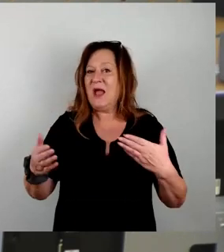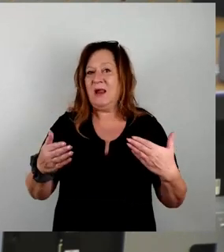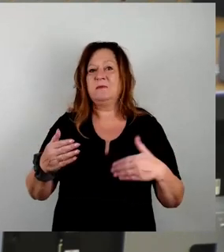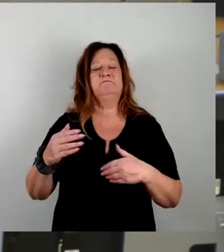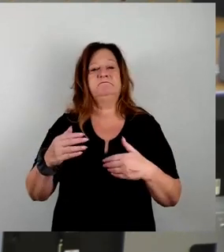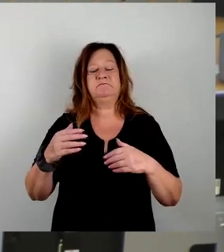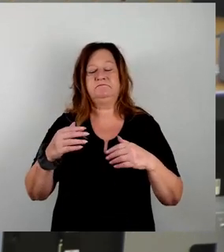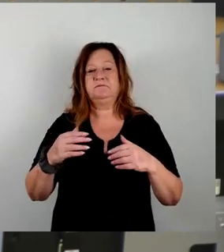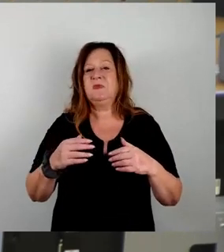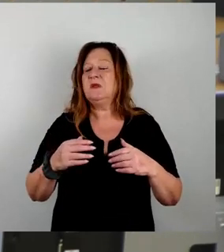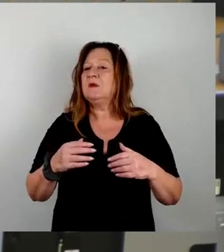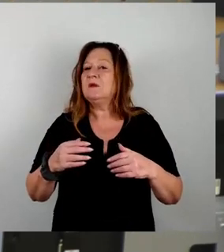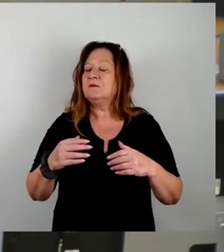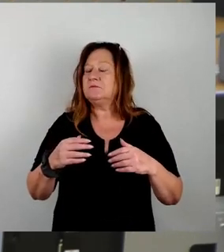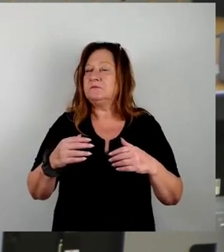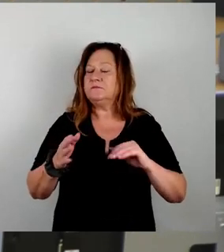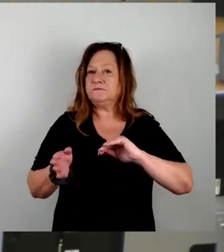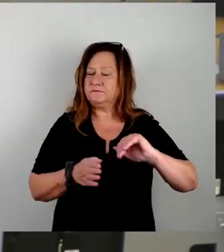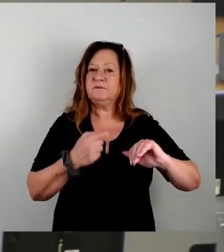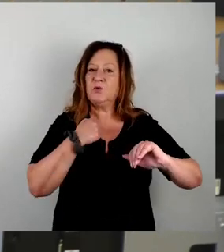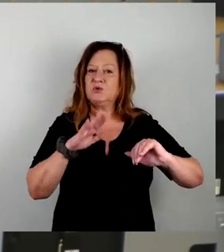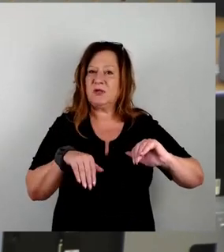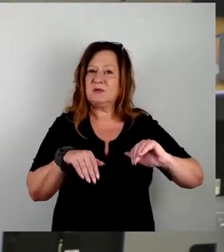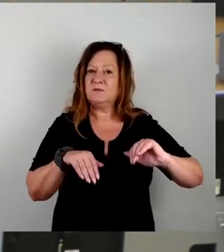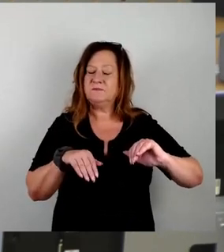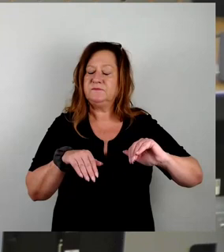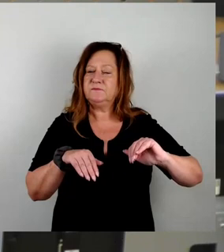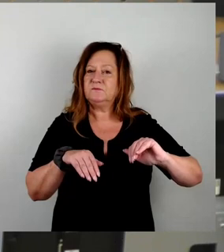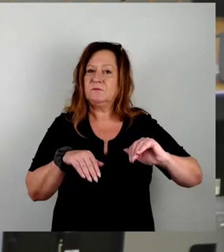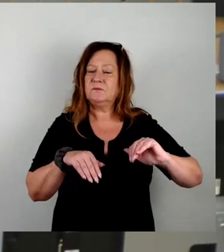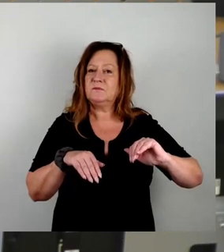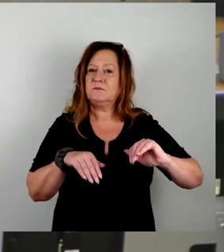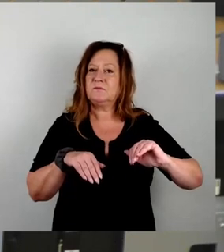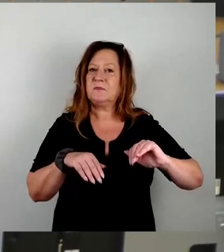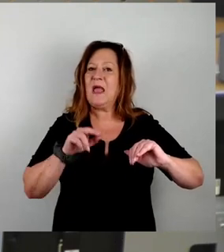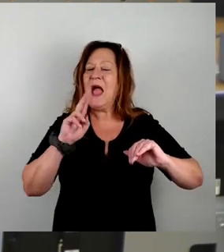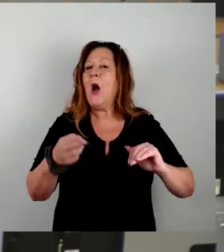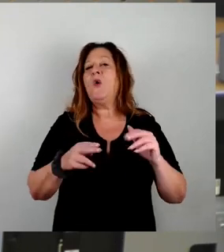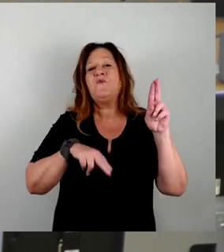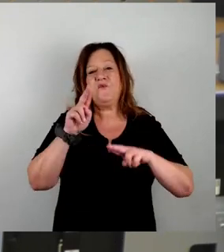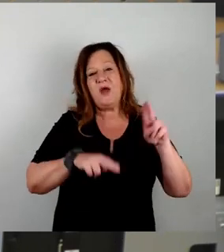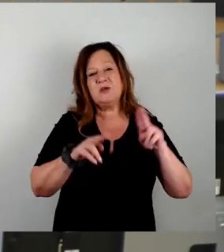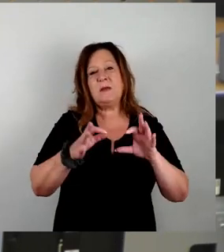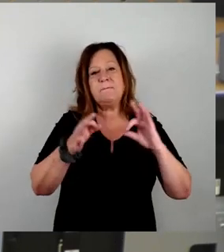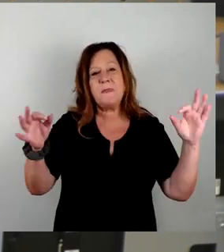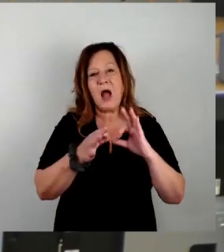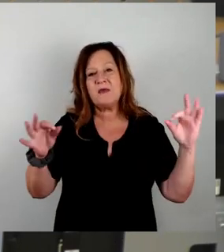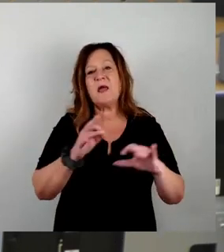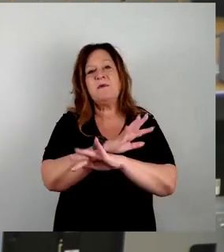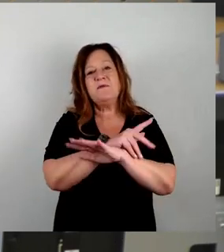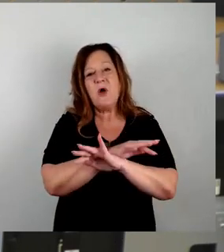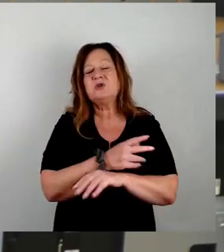ein Strategiedokument dar, was neben Potenzialanalysen auch die Ableitung von Maßnahmen sowie Wirtschafts- und Finanzierungsmodelle